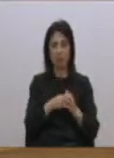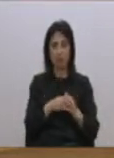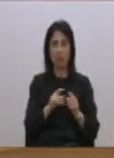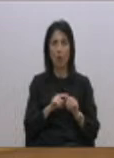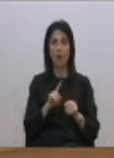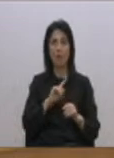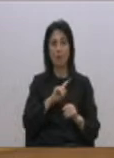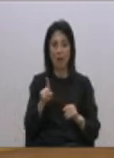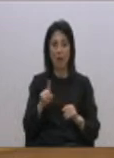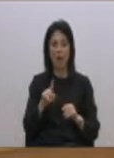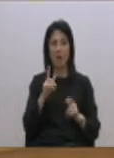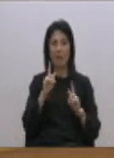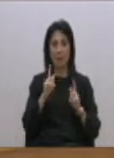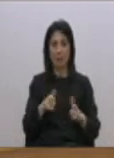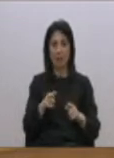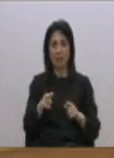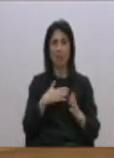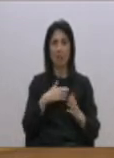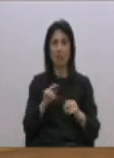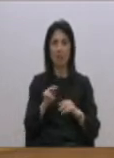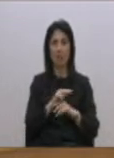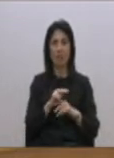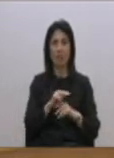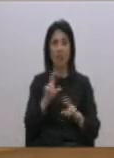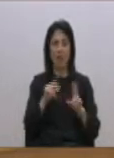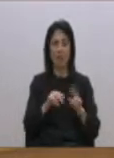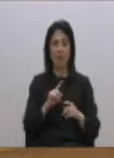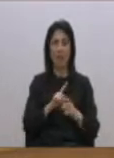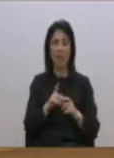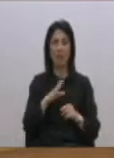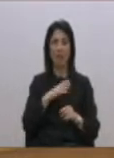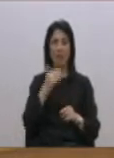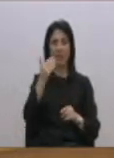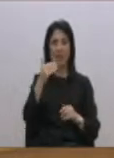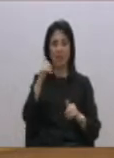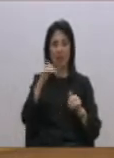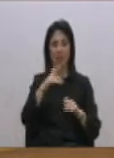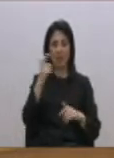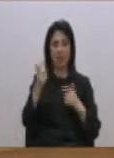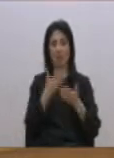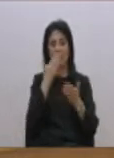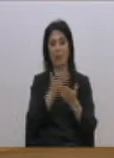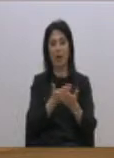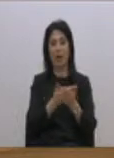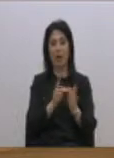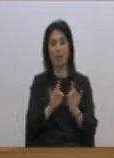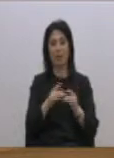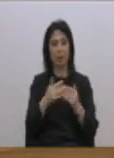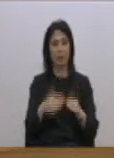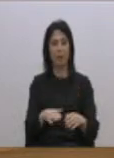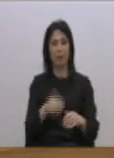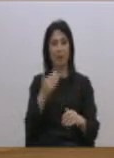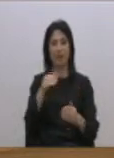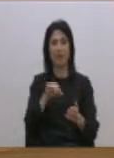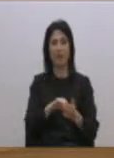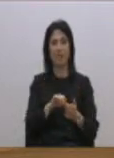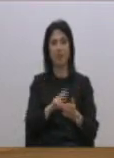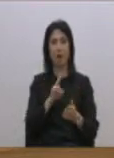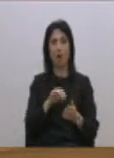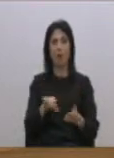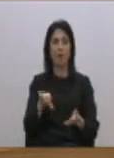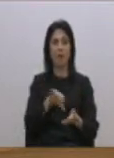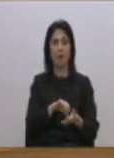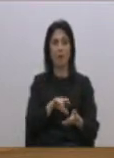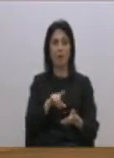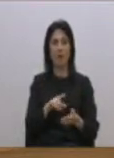ოპოზიციაც მაგრამ დამეთანხმებით რომ ეს არ იყო დისკუსიოლესნება არამედ ეს იყო თქვენი გადაწყვეტილების ჩვენთან წარი თქვენი წარმომადგენელი თქვენი კომიტეტის გამოვიდა